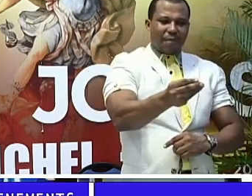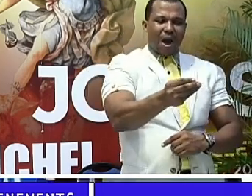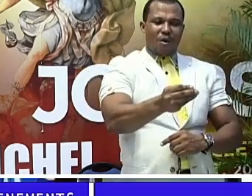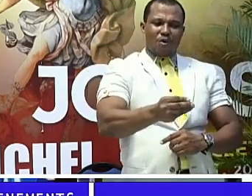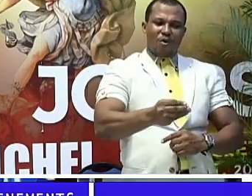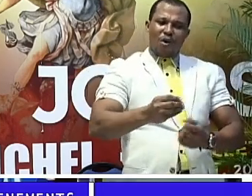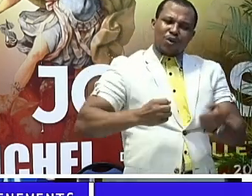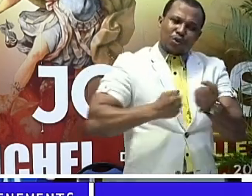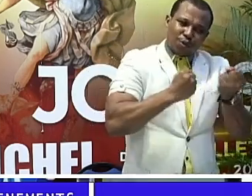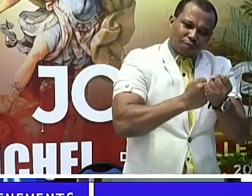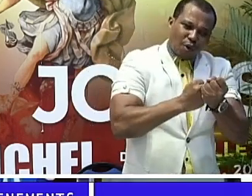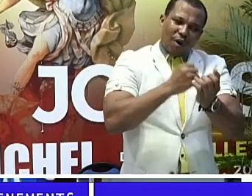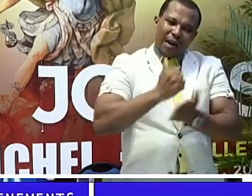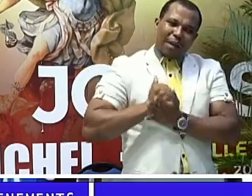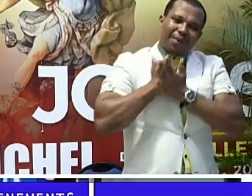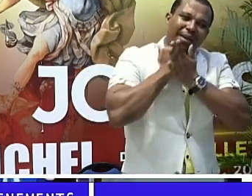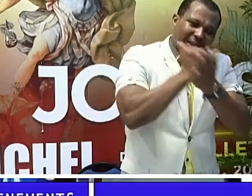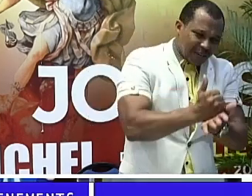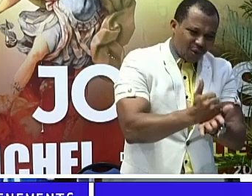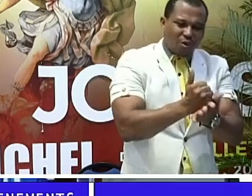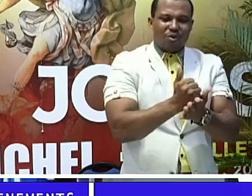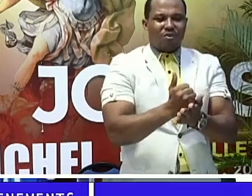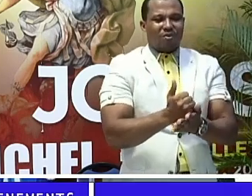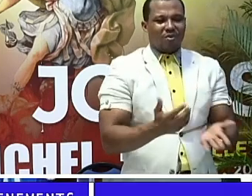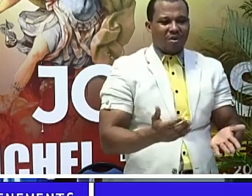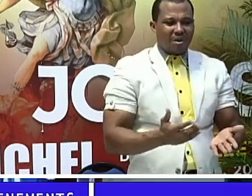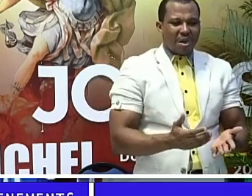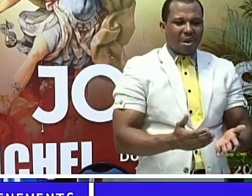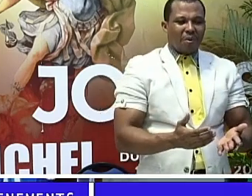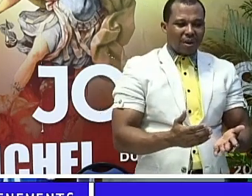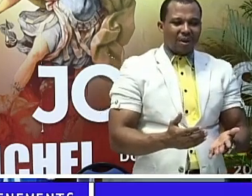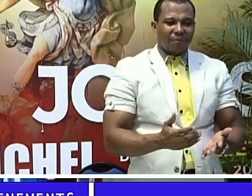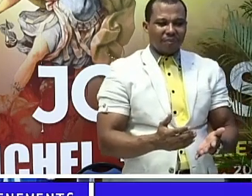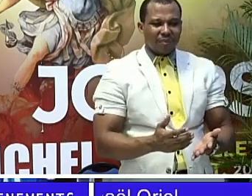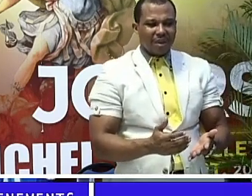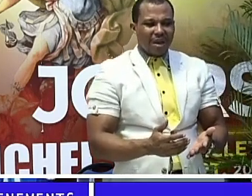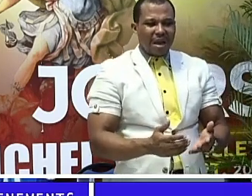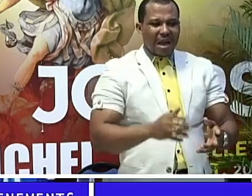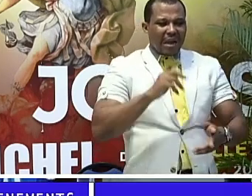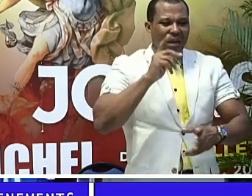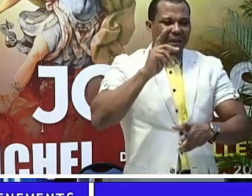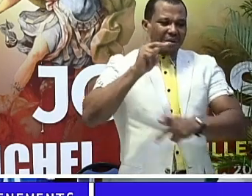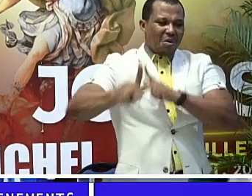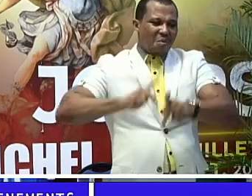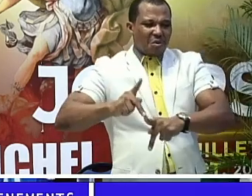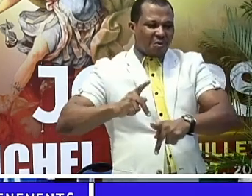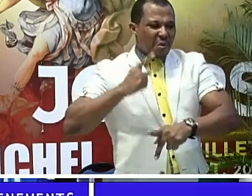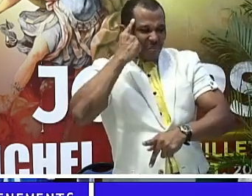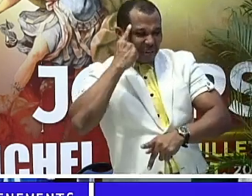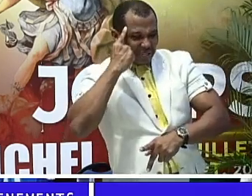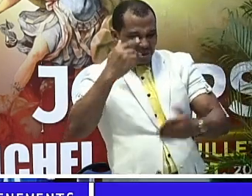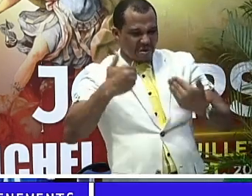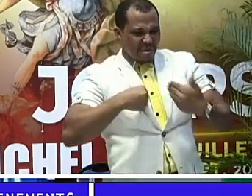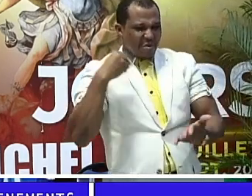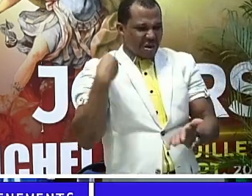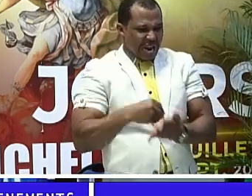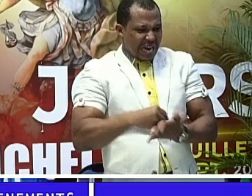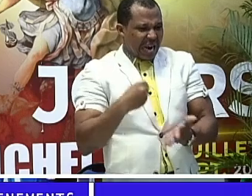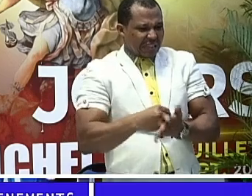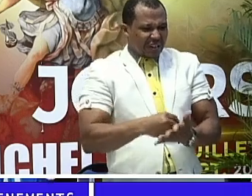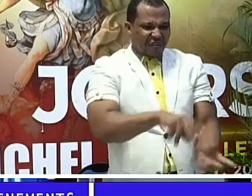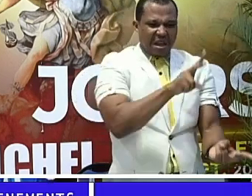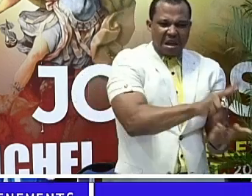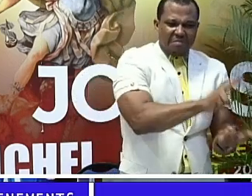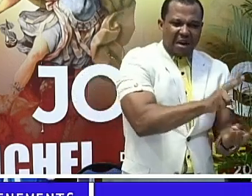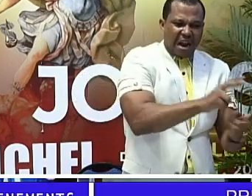forfait tenter parce que mon n'a gagné l'argent. D'ailleurs, il y a quelqu'un qui prend tête depuis qu'il a l'argent. Yo couché fille yo vle nèg la gen l'argent li